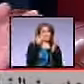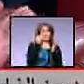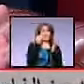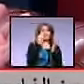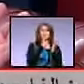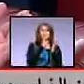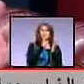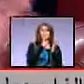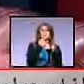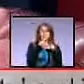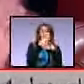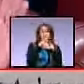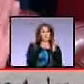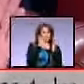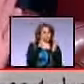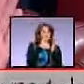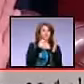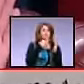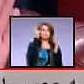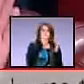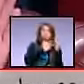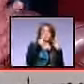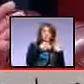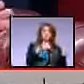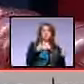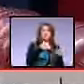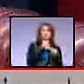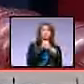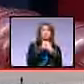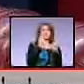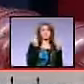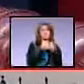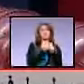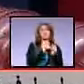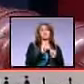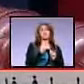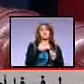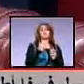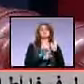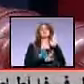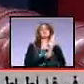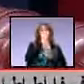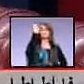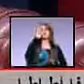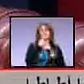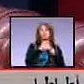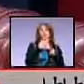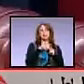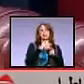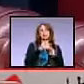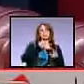الجمعه, رحت يوم السبت مضيت المسلسل. ودي كانت نقطه تحول بقى, تحول اخر في حياتي خالص.